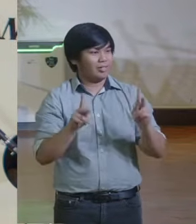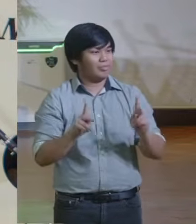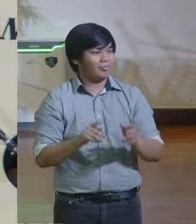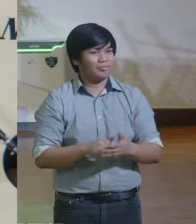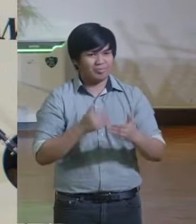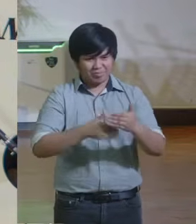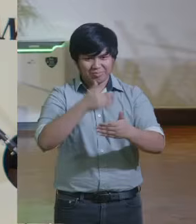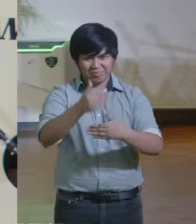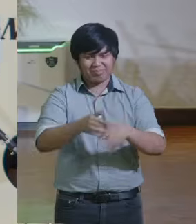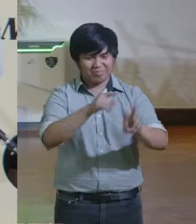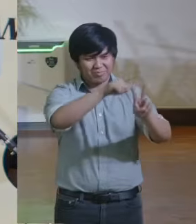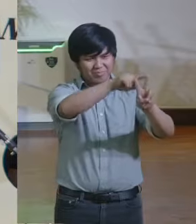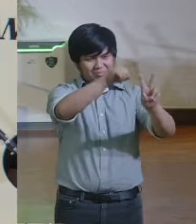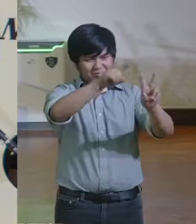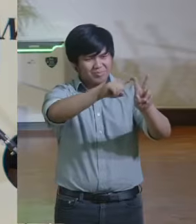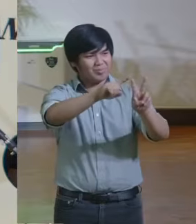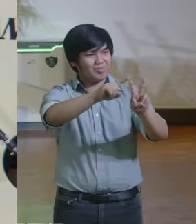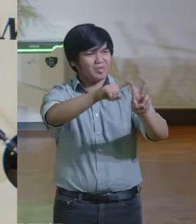No?